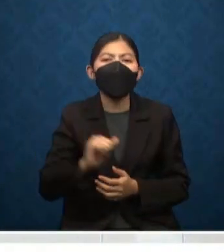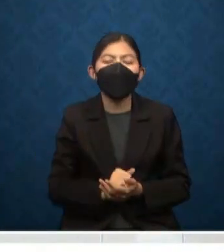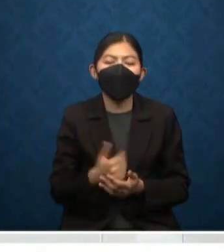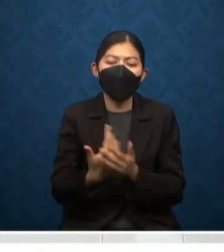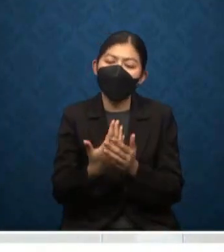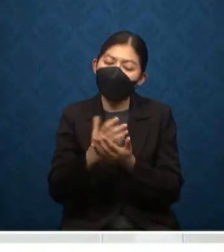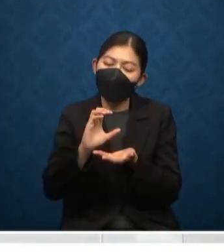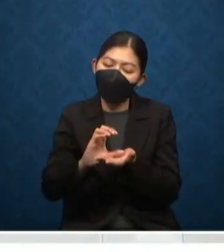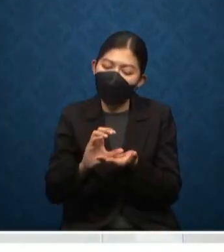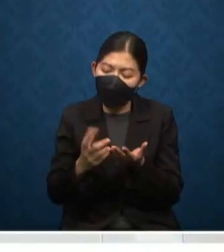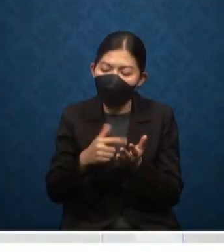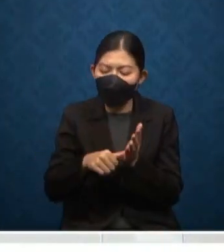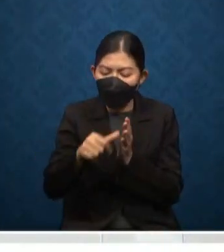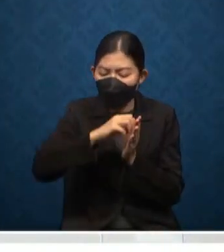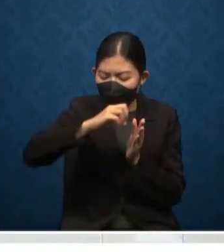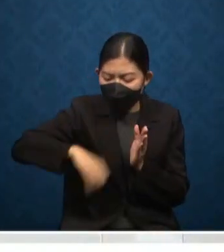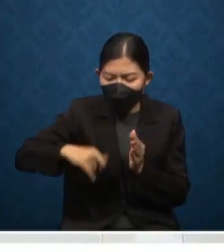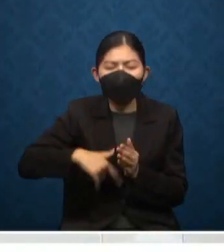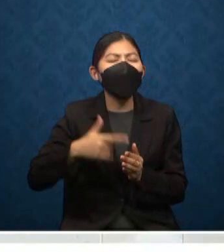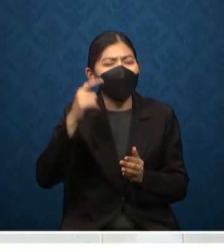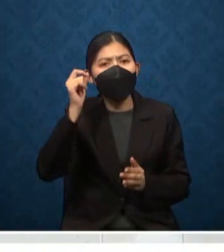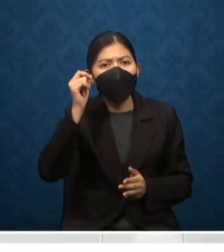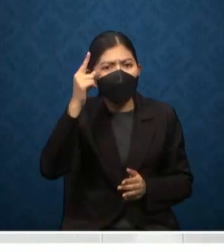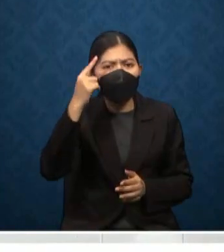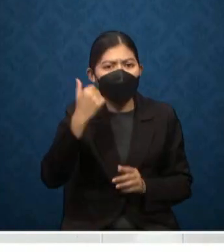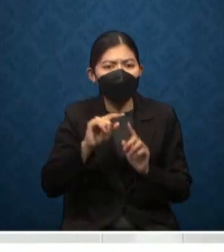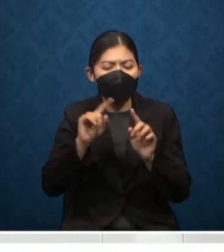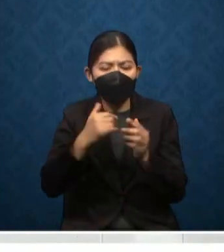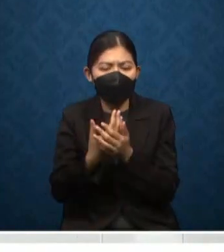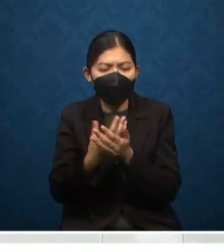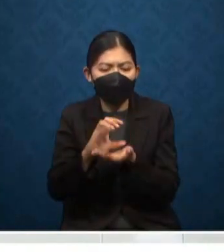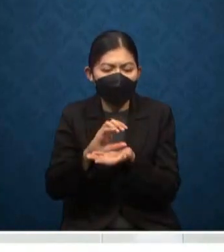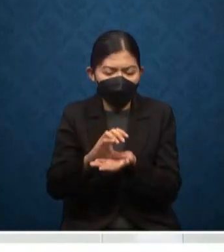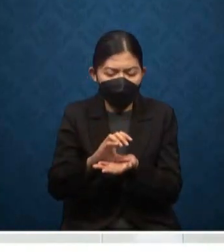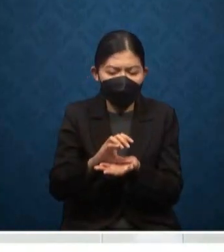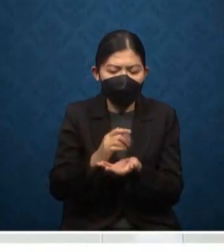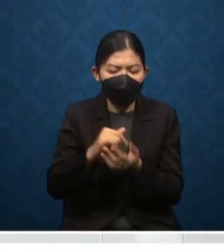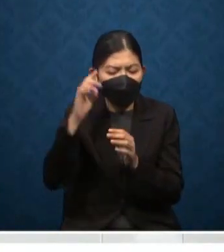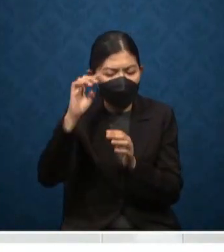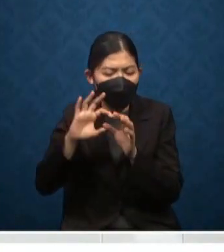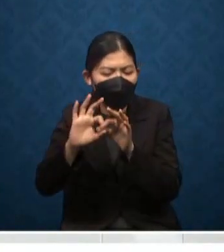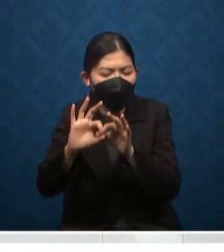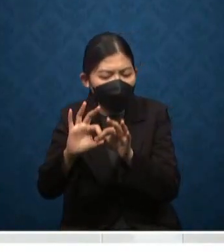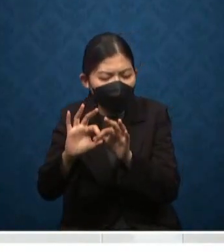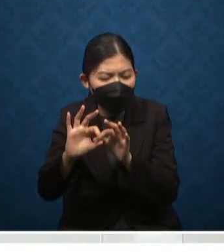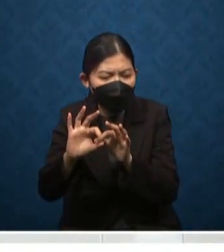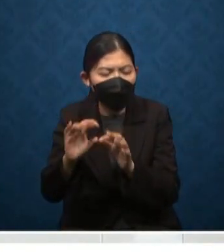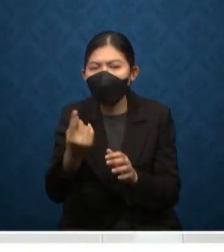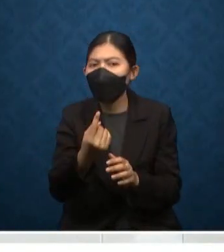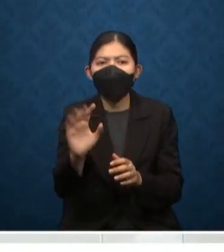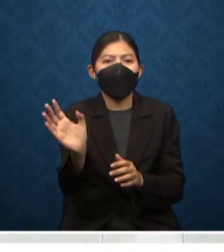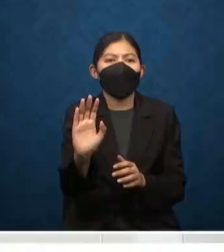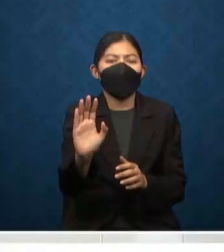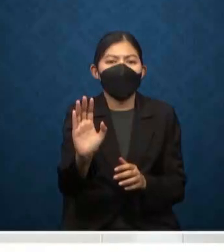ท่านเข้าใจครับก็คือเราพยายามแต่ไม่ใช่เพียงแค่เงินอุดหนุนในกรณีที่เราเป็นห่วงใยเรื่องของมิวทิโอเท่านั้นนะครับเราพยายาม